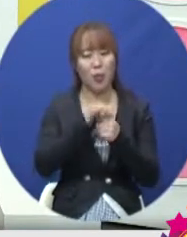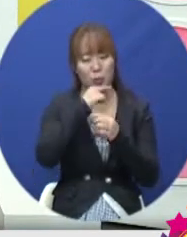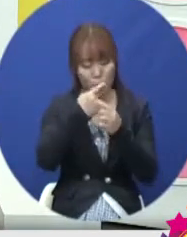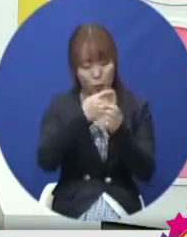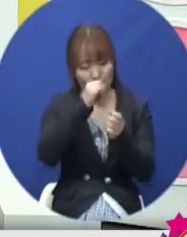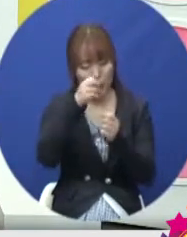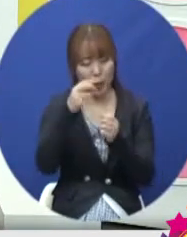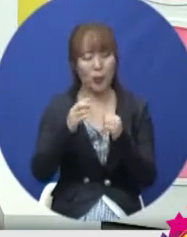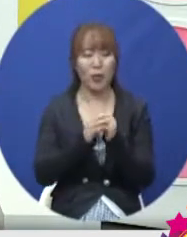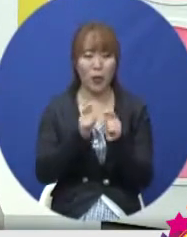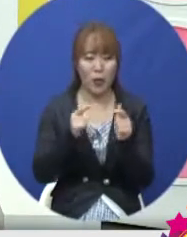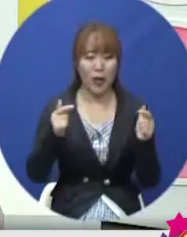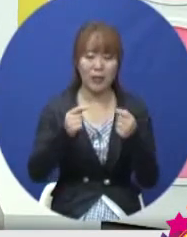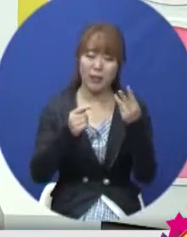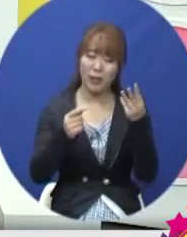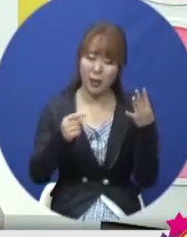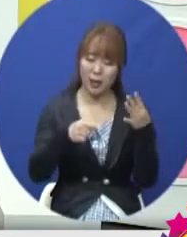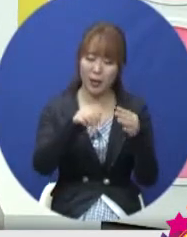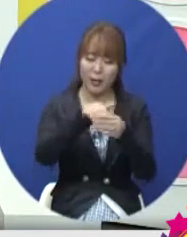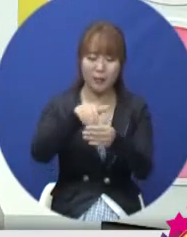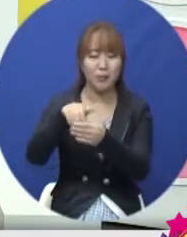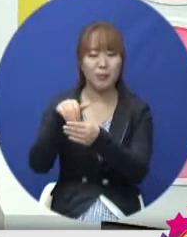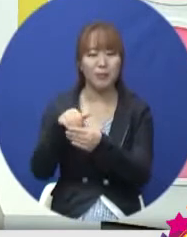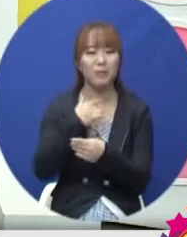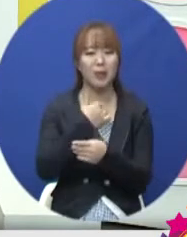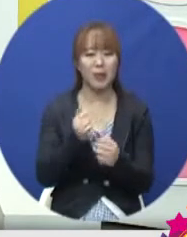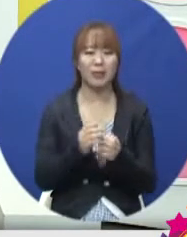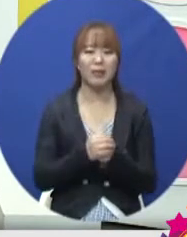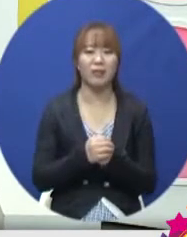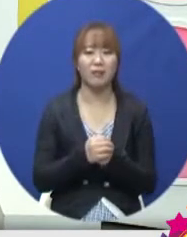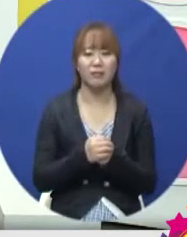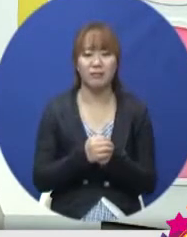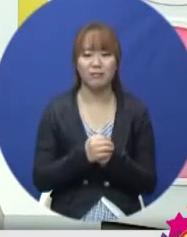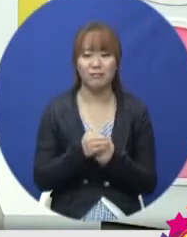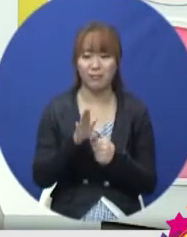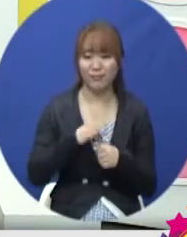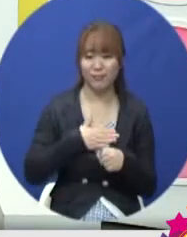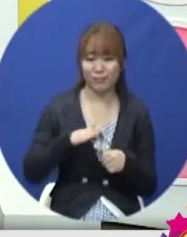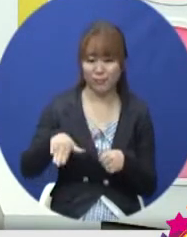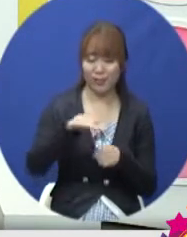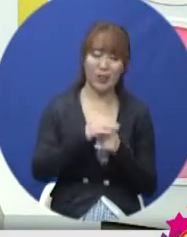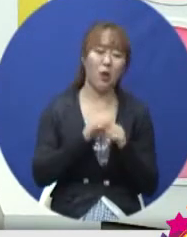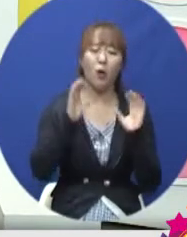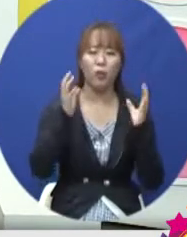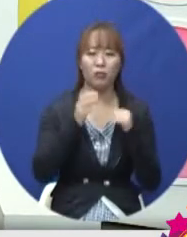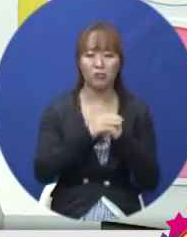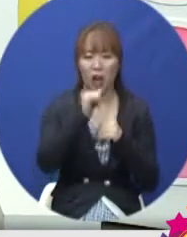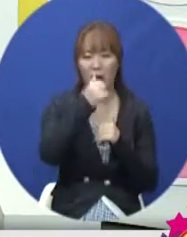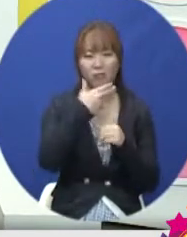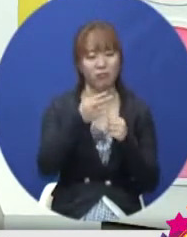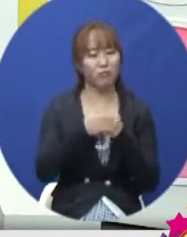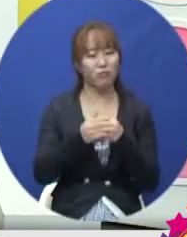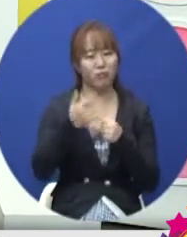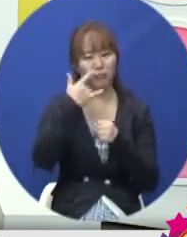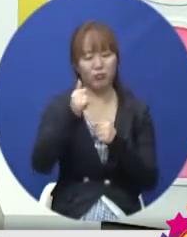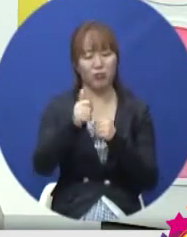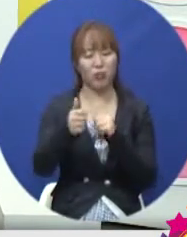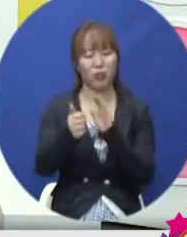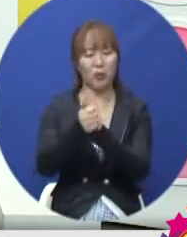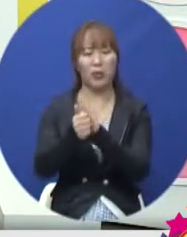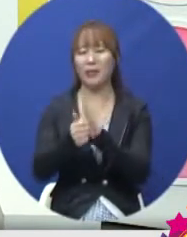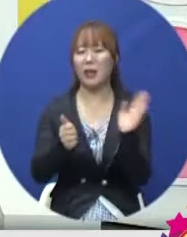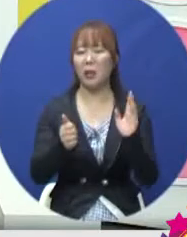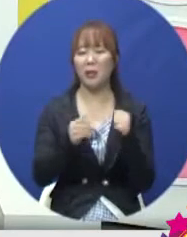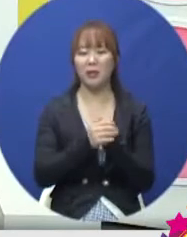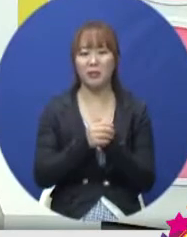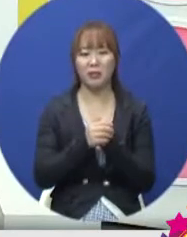심으시고 여러 가지 한 서너 가지 심어 놓으셨더라고요. 네네. 근데 저희는 막 어리고 철이 없어서 엄마 아빠 도와드리지는